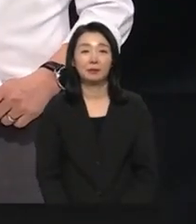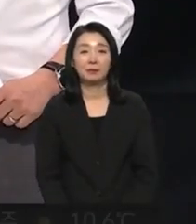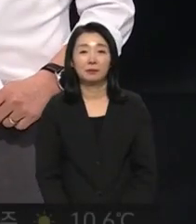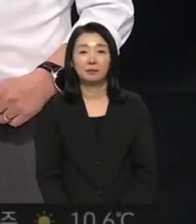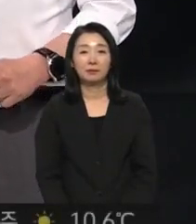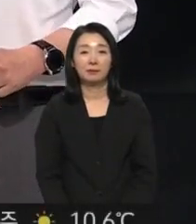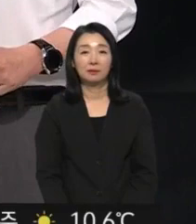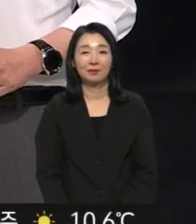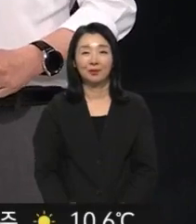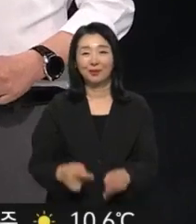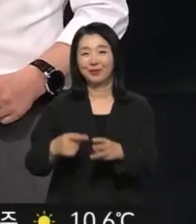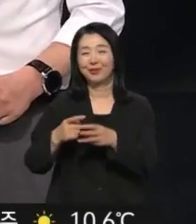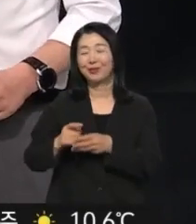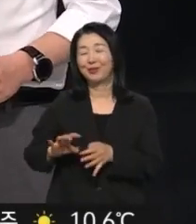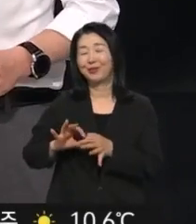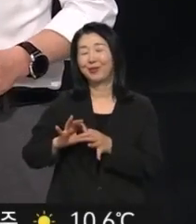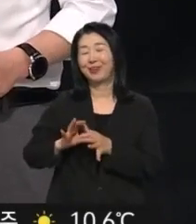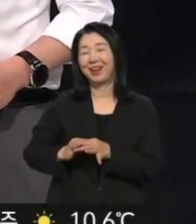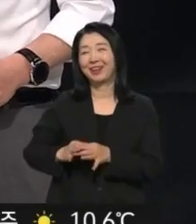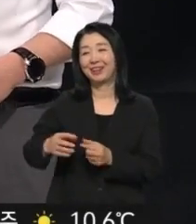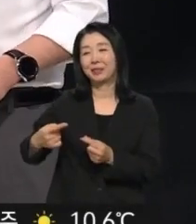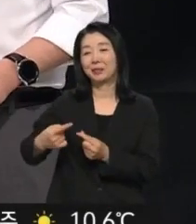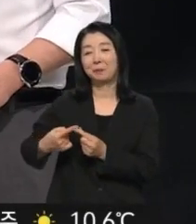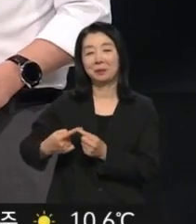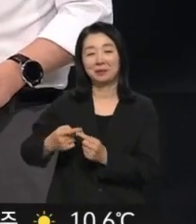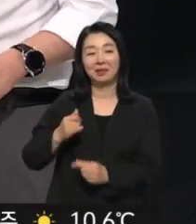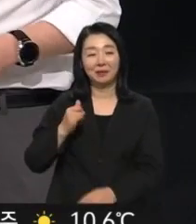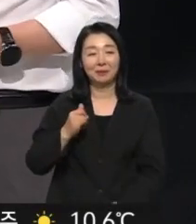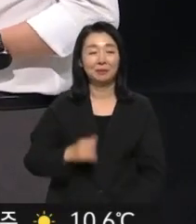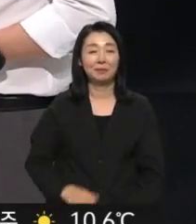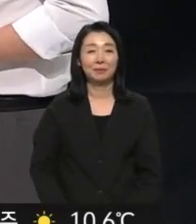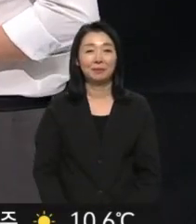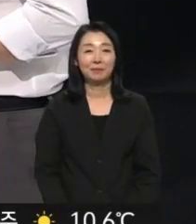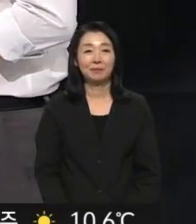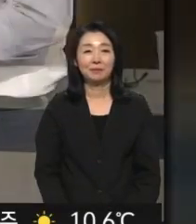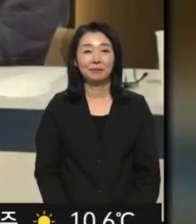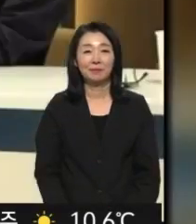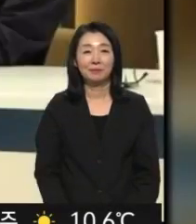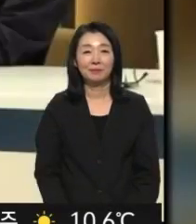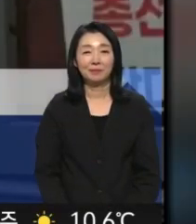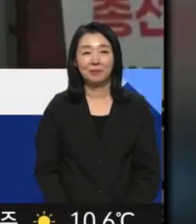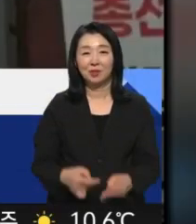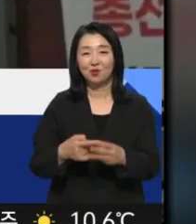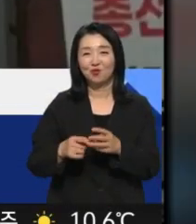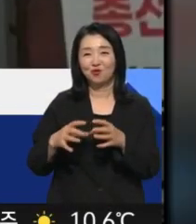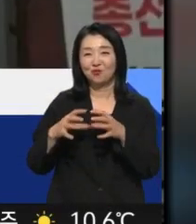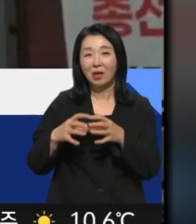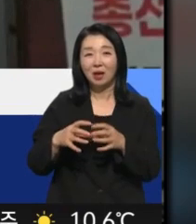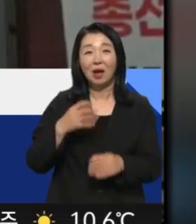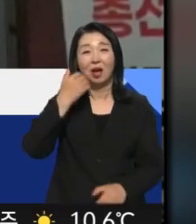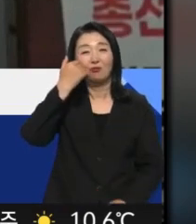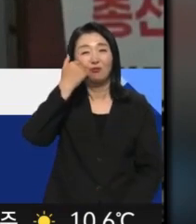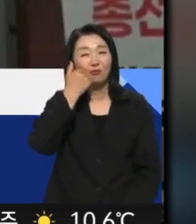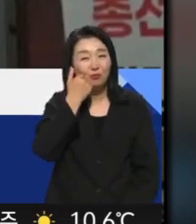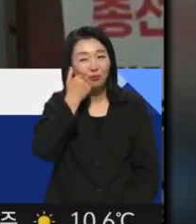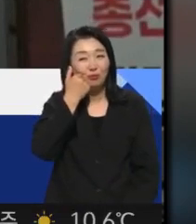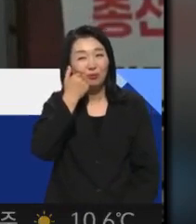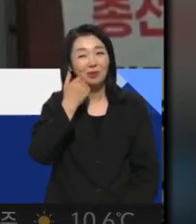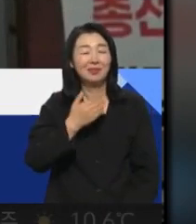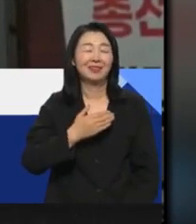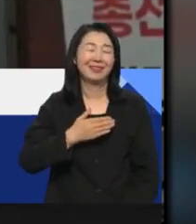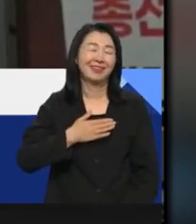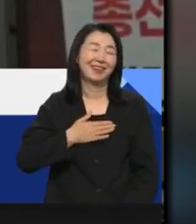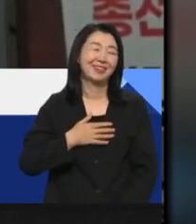지금은 이른바 윤핵관의 핵심으로 꼽히는데요. 윤핵관의 지휘자는 저는